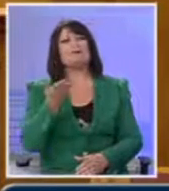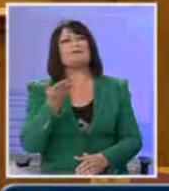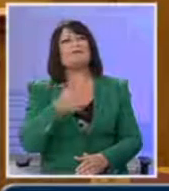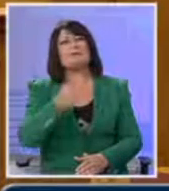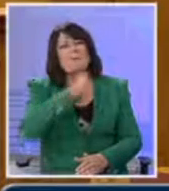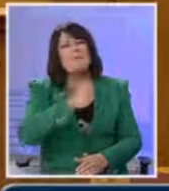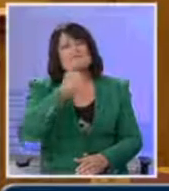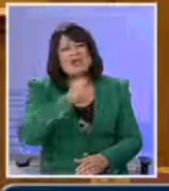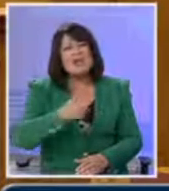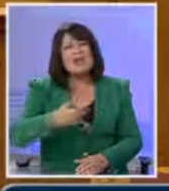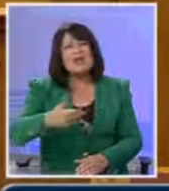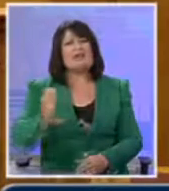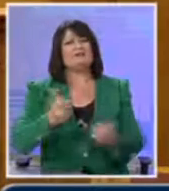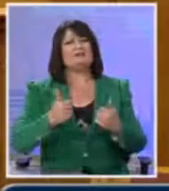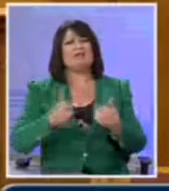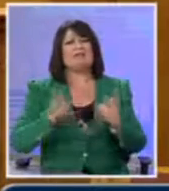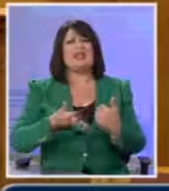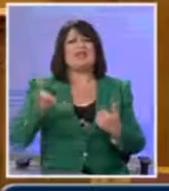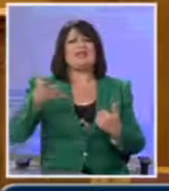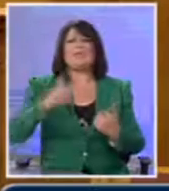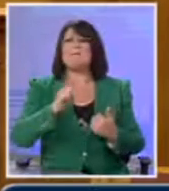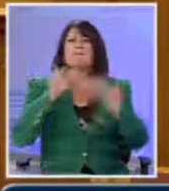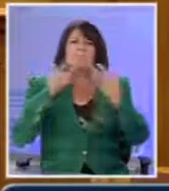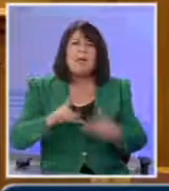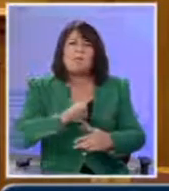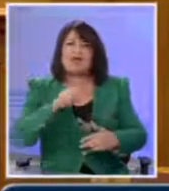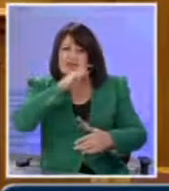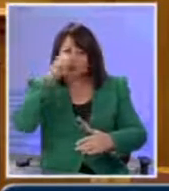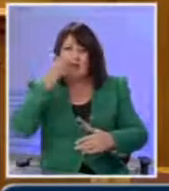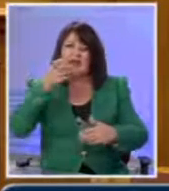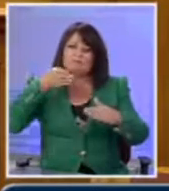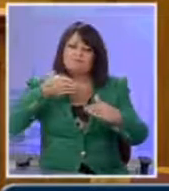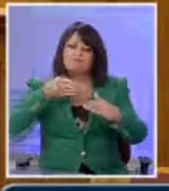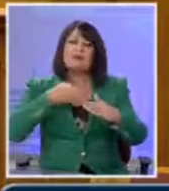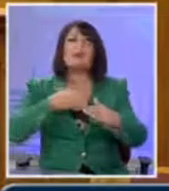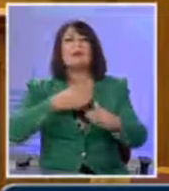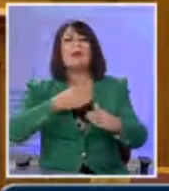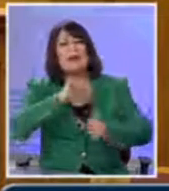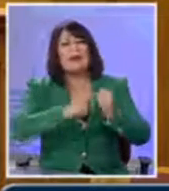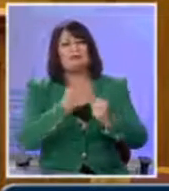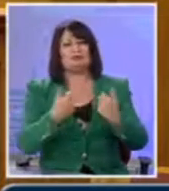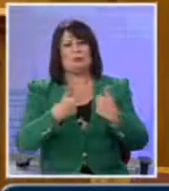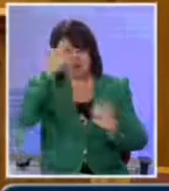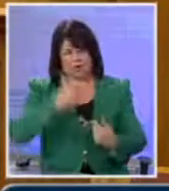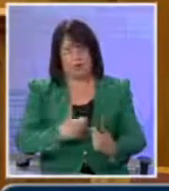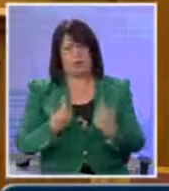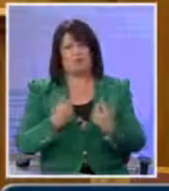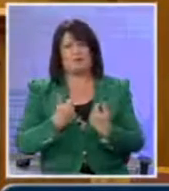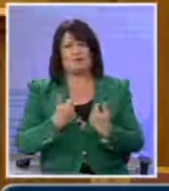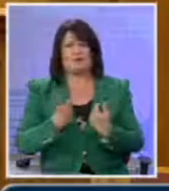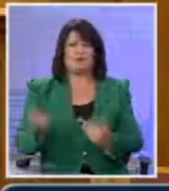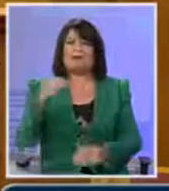μαρτύριο της παρατεταμένης εφηβείας, να μην παραιτηθείτε μπροστά στις δυσκολίες. Και σας το λέει ένας άνθρωπος που δεν θα ήταν